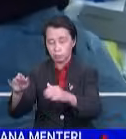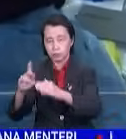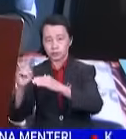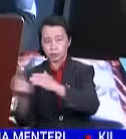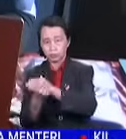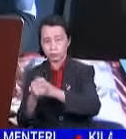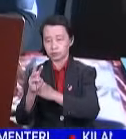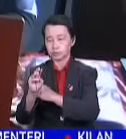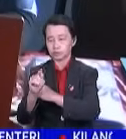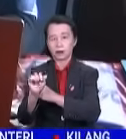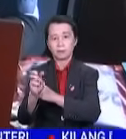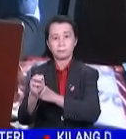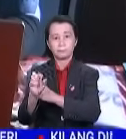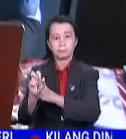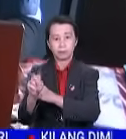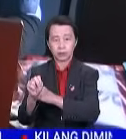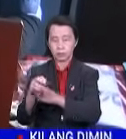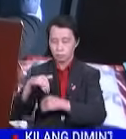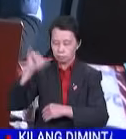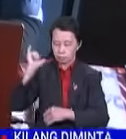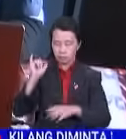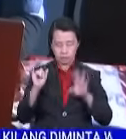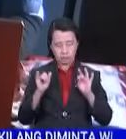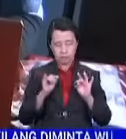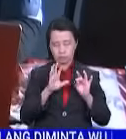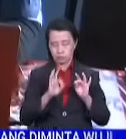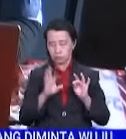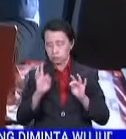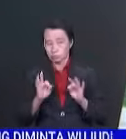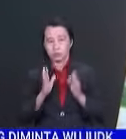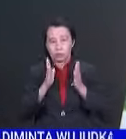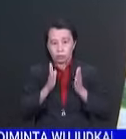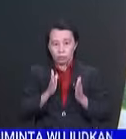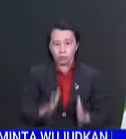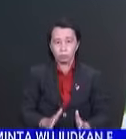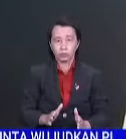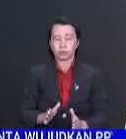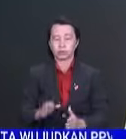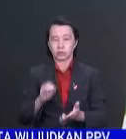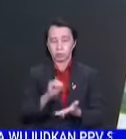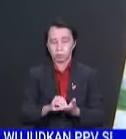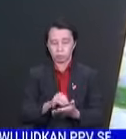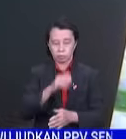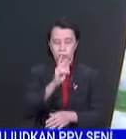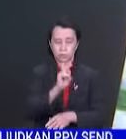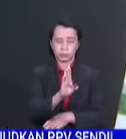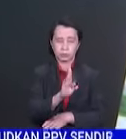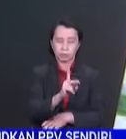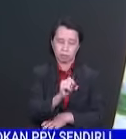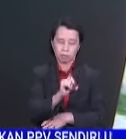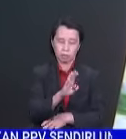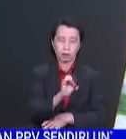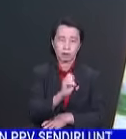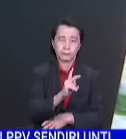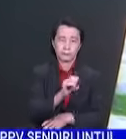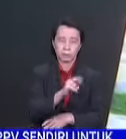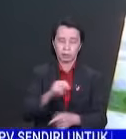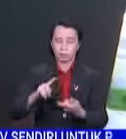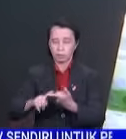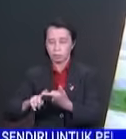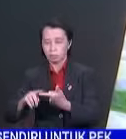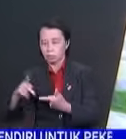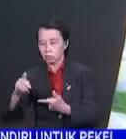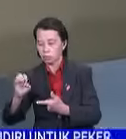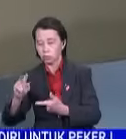Mal setakat kemarin sama 899 penduduk di Sorong laut kalau bahkan Sungai toko jangan